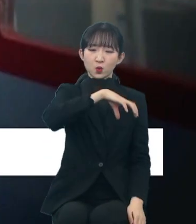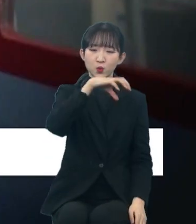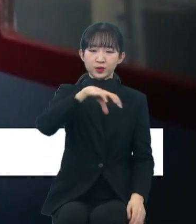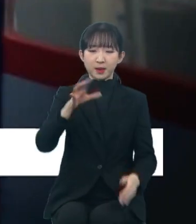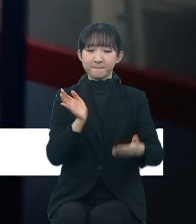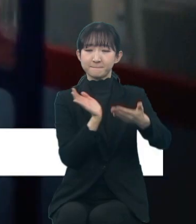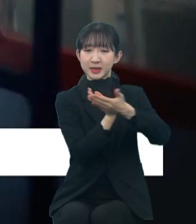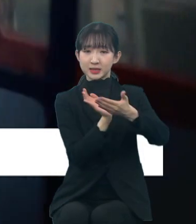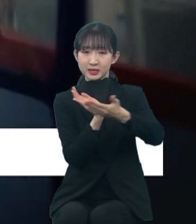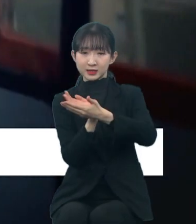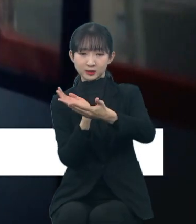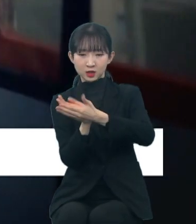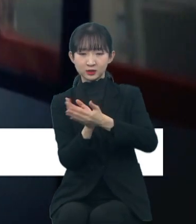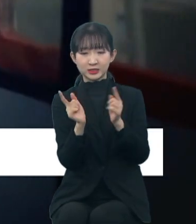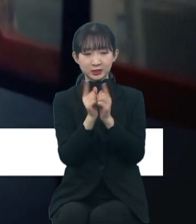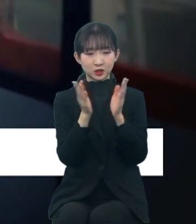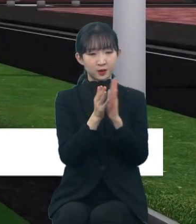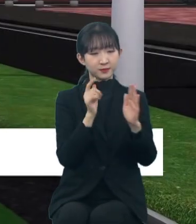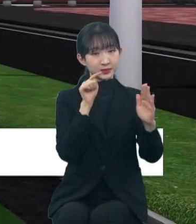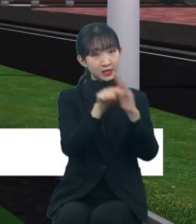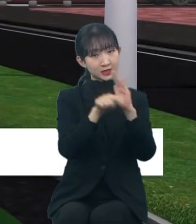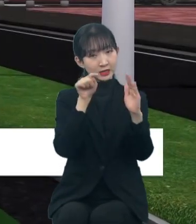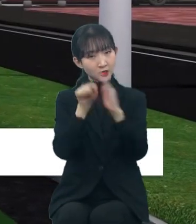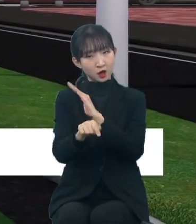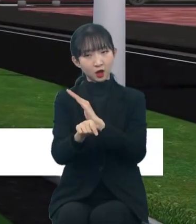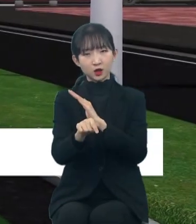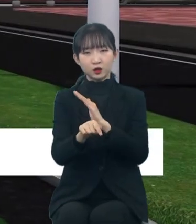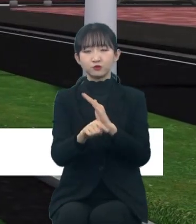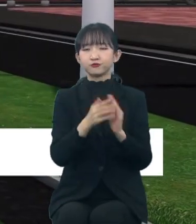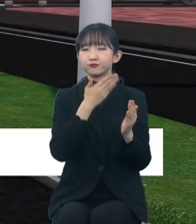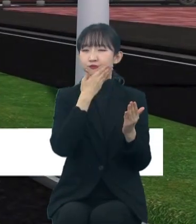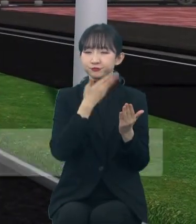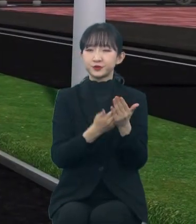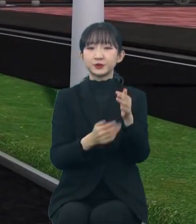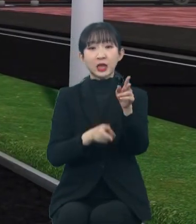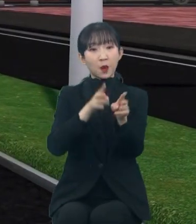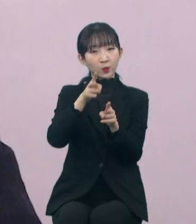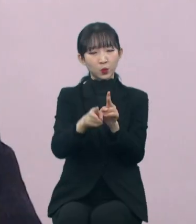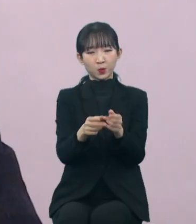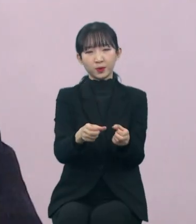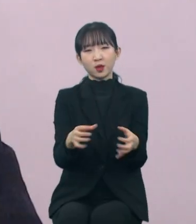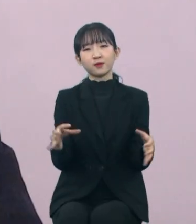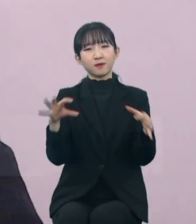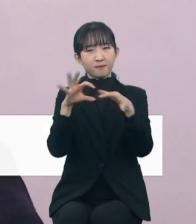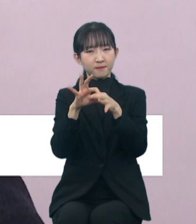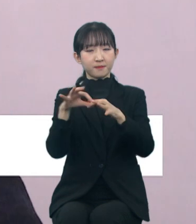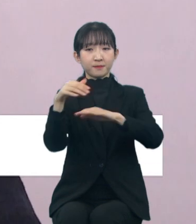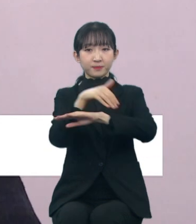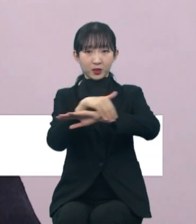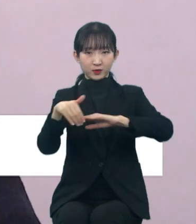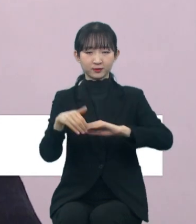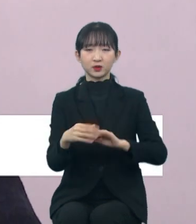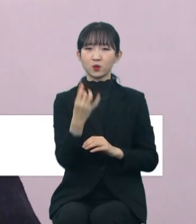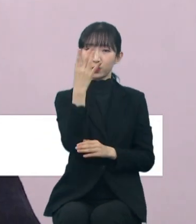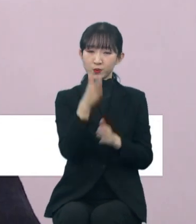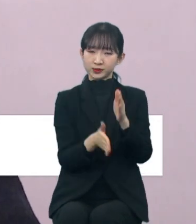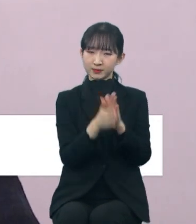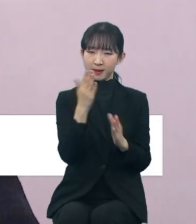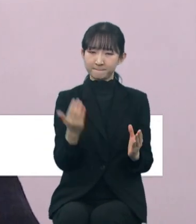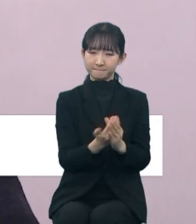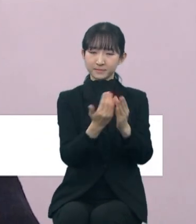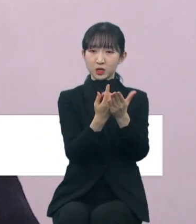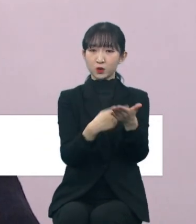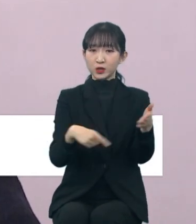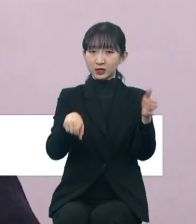활성화 지역을 찾고 구역 특성을 살린 거점 사업을 발굴할 예정입니다. 원도심 활성화를 위해 역세권